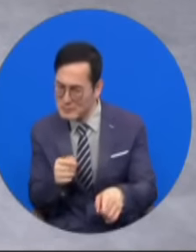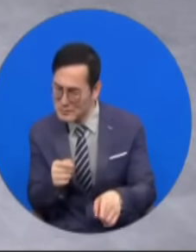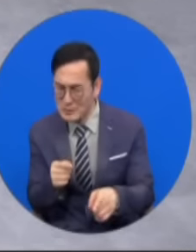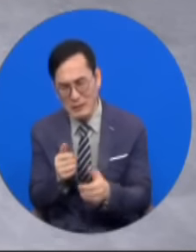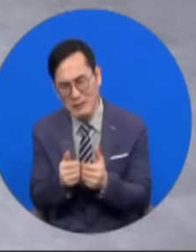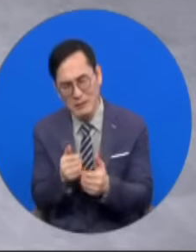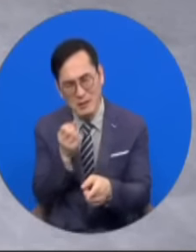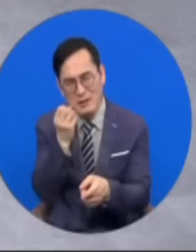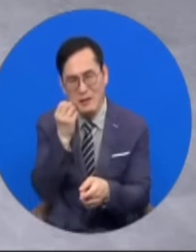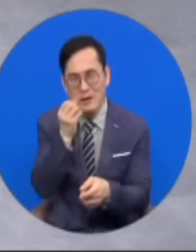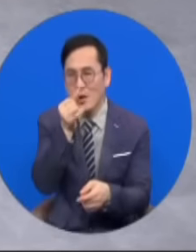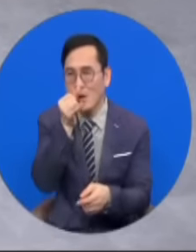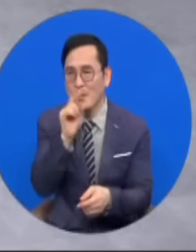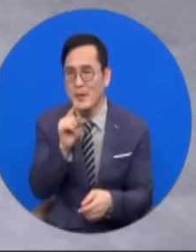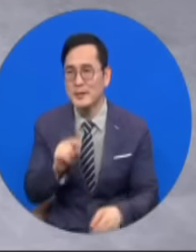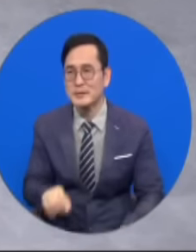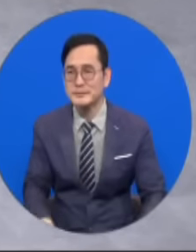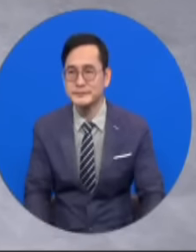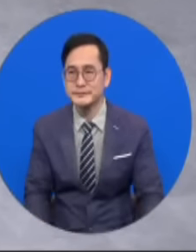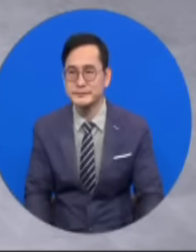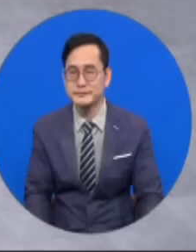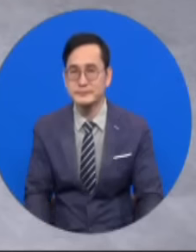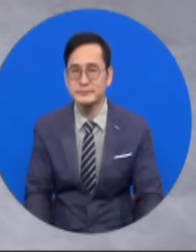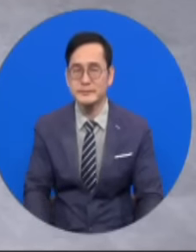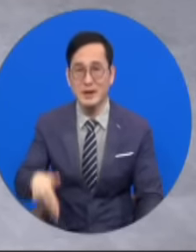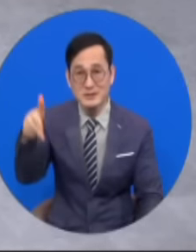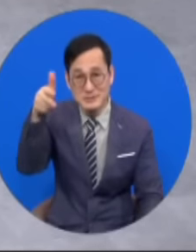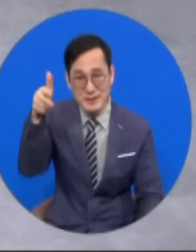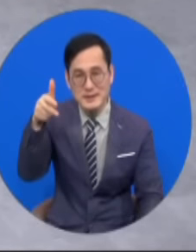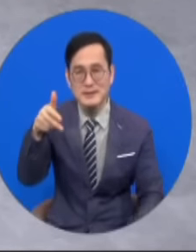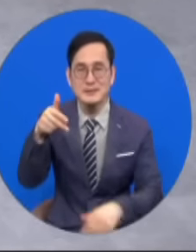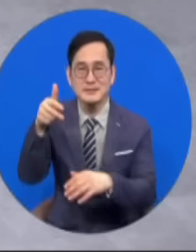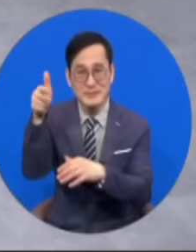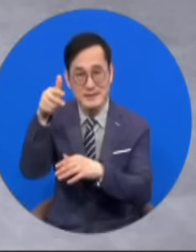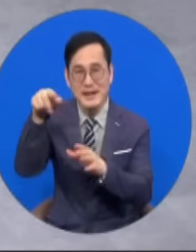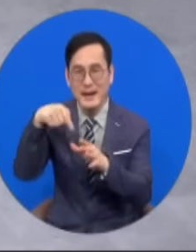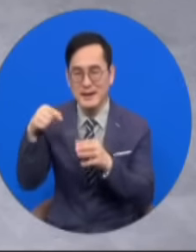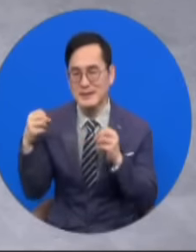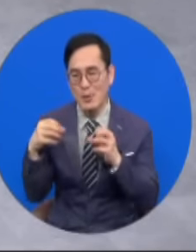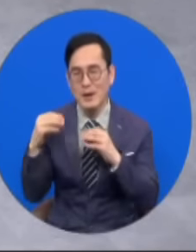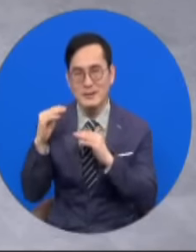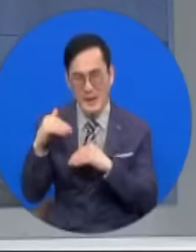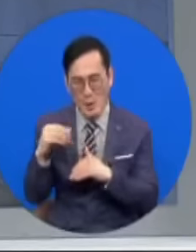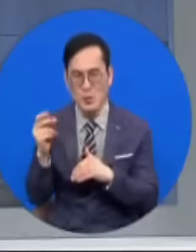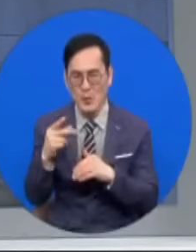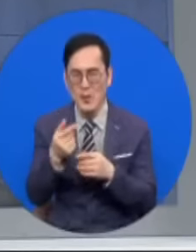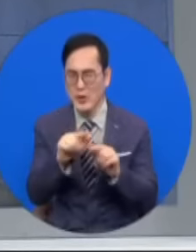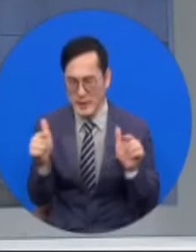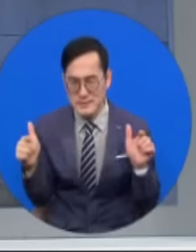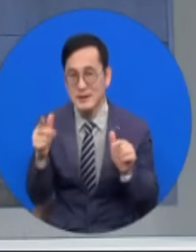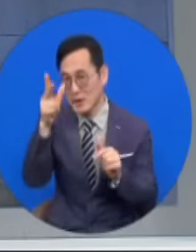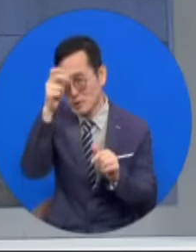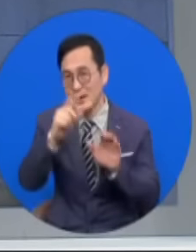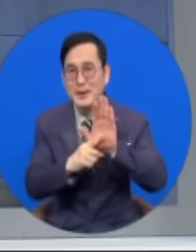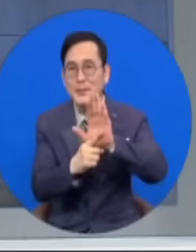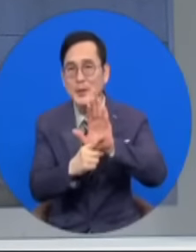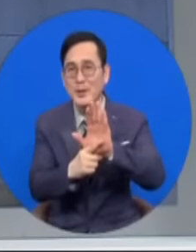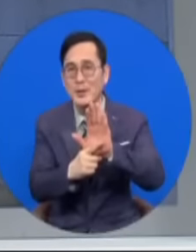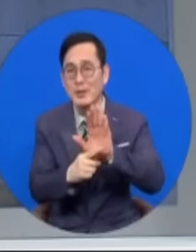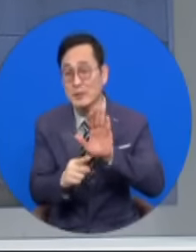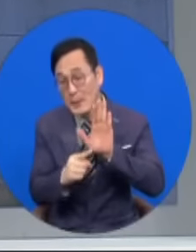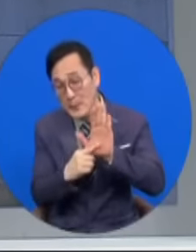전해드렸습니다 블랙박스에 담 급파 진전 대화 내용도 전해지고 있습니다 일단 경찰 발표 내용이 혼선을 주고